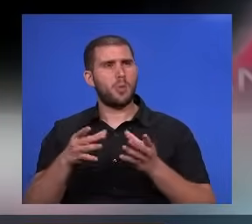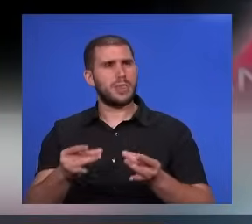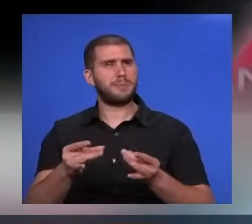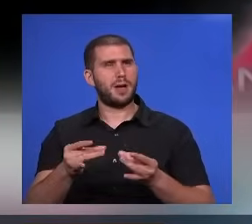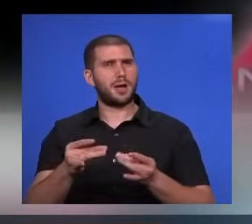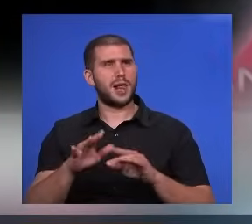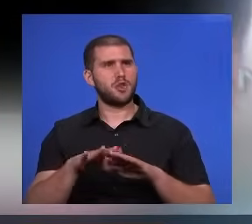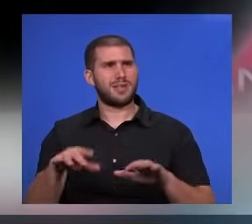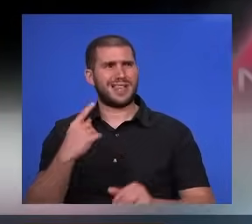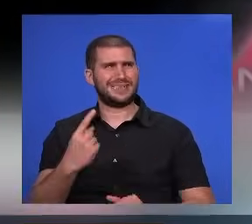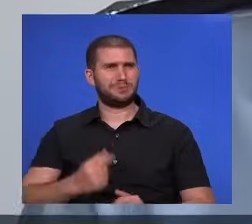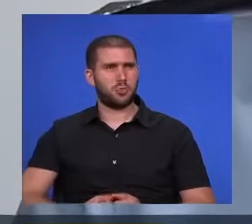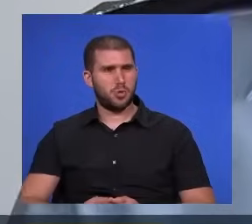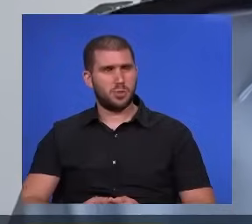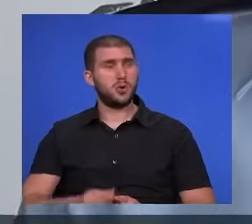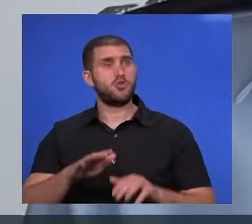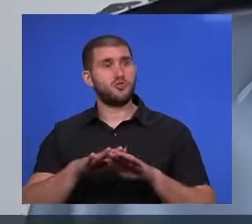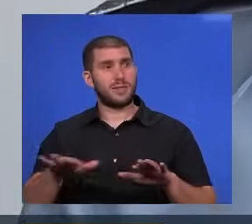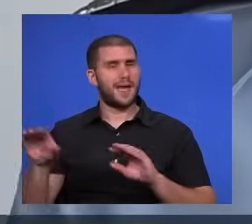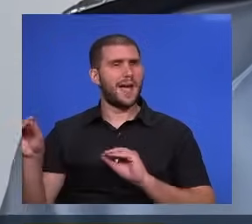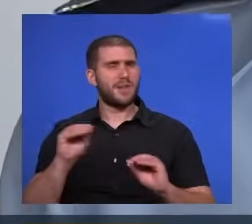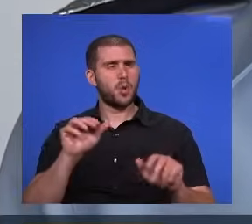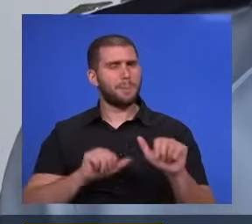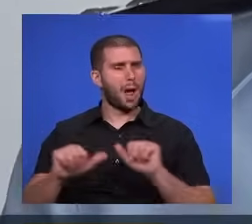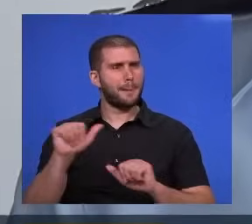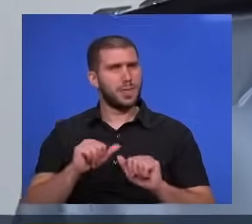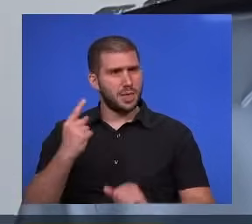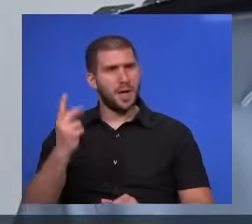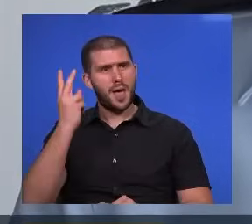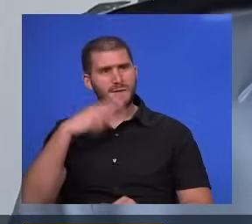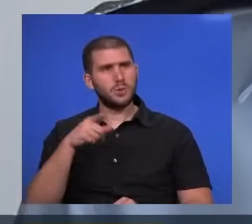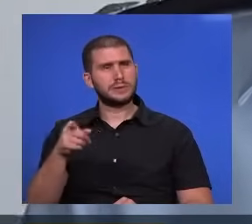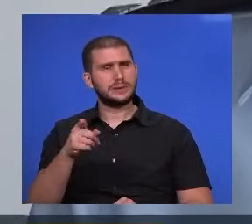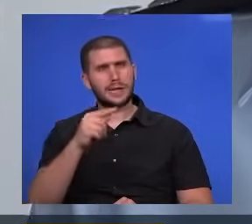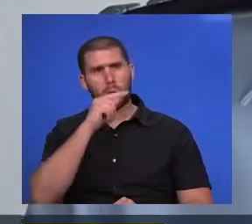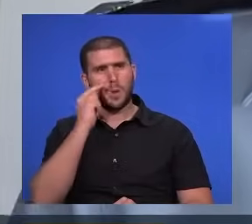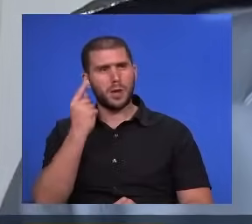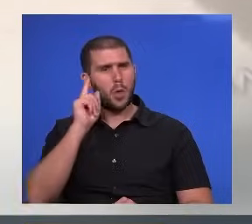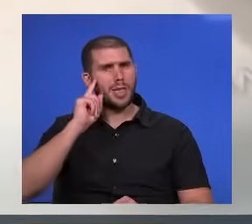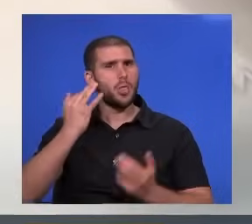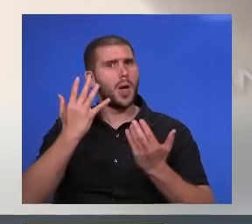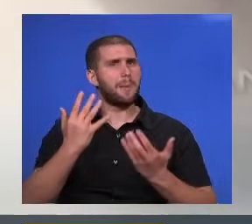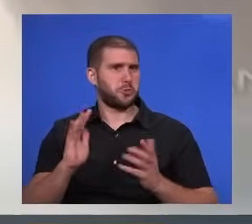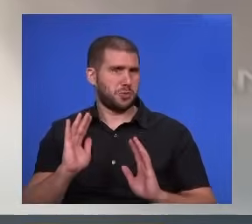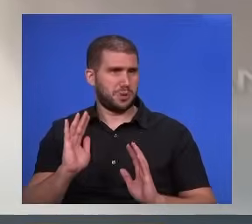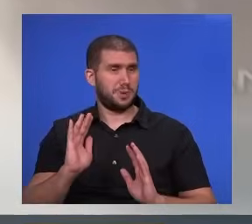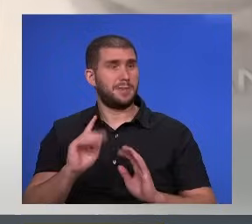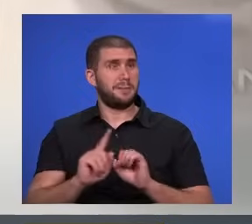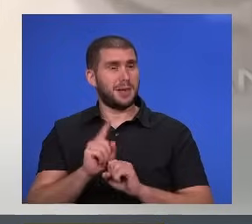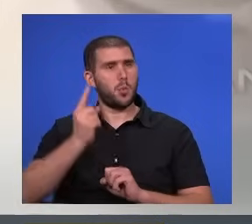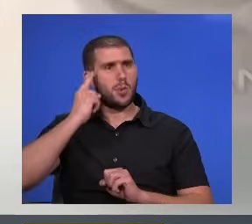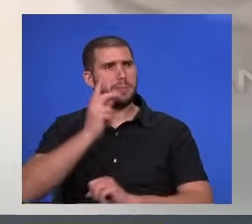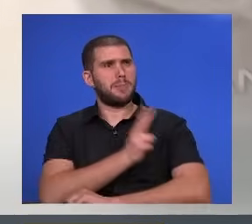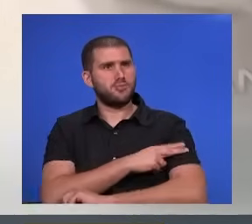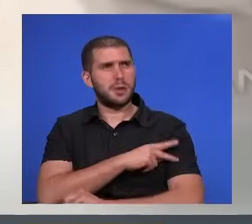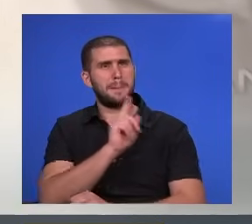של השטיח. את השטיח העברנו למעבדה והבנו כבר שמדובר בקוקאין, לא ידענו את הכמות. בשלב הזה יודעים במשטרה